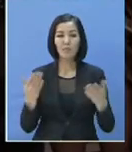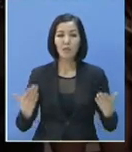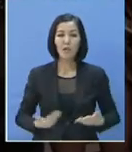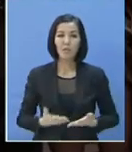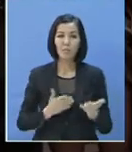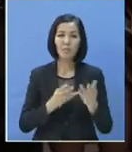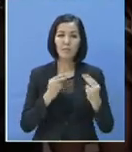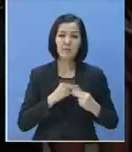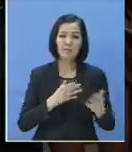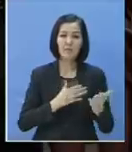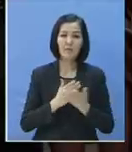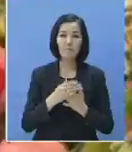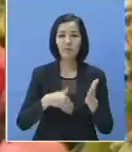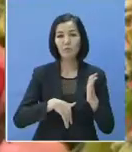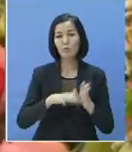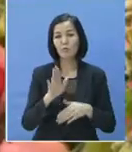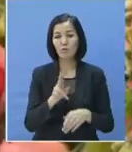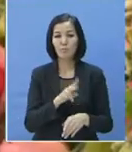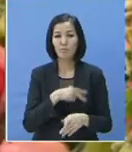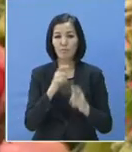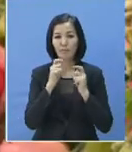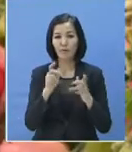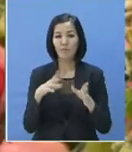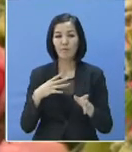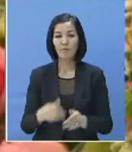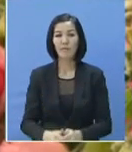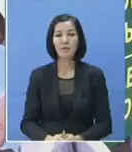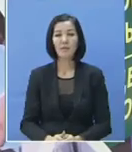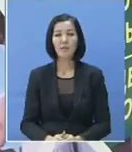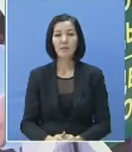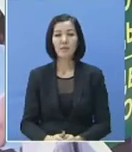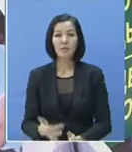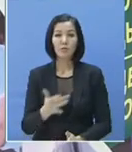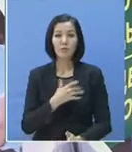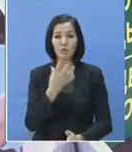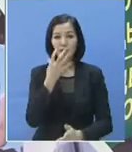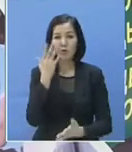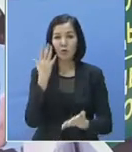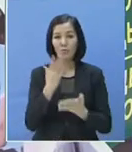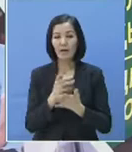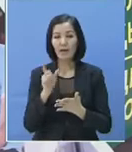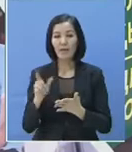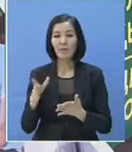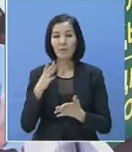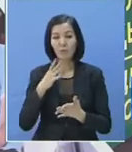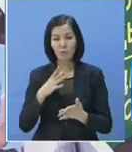еңбек саласының үздігі төсбелгісімен марапатталды. Жүректерінде жылуы бар адамдар ғана жұмыс істейді. Ол жерде